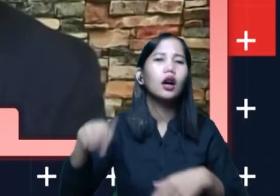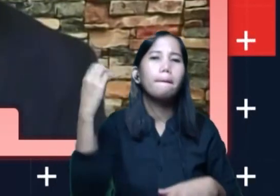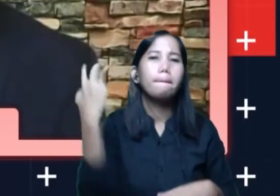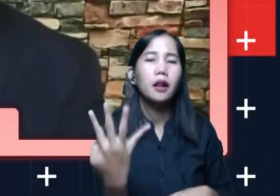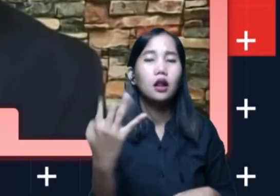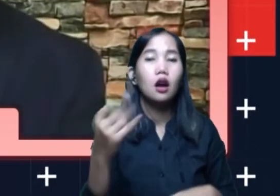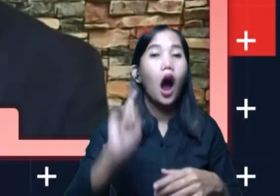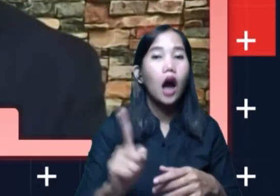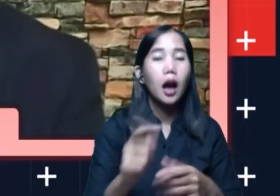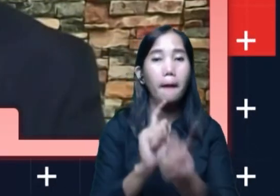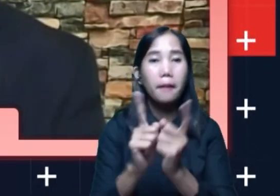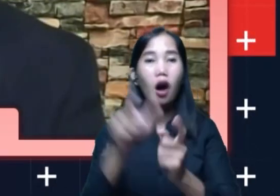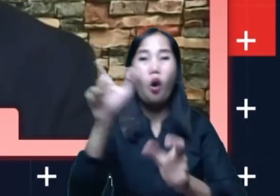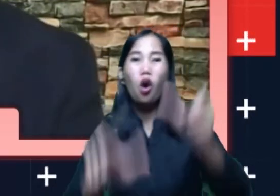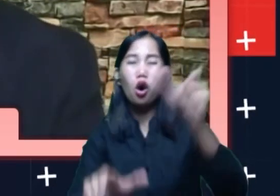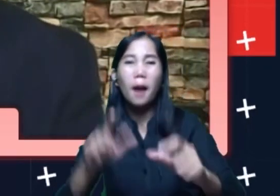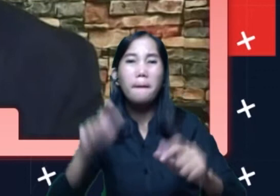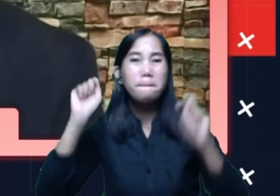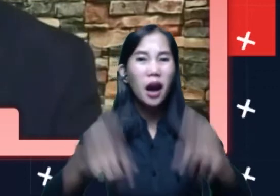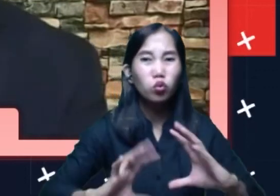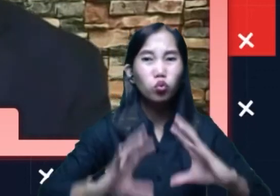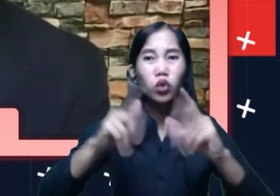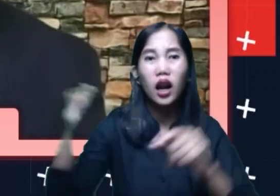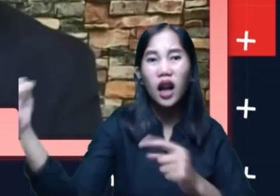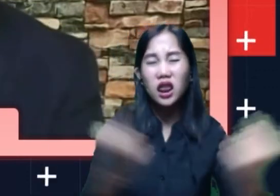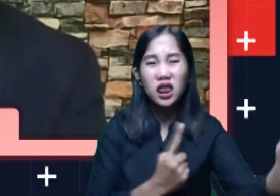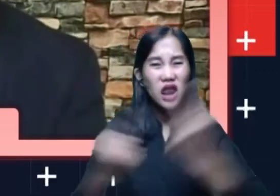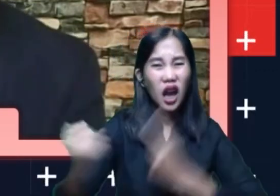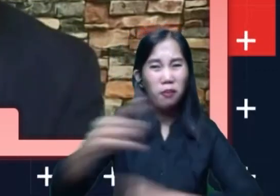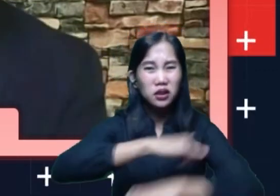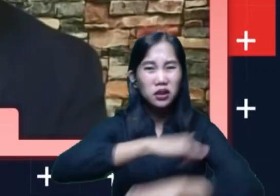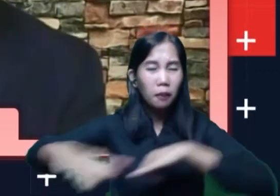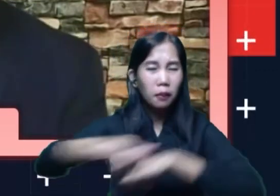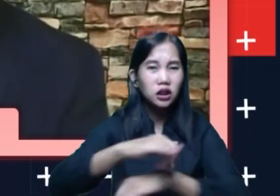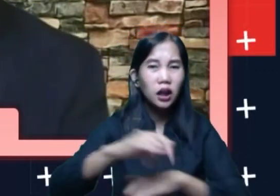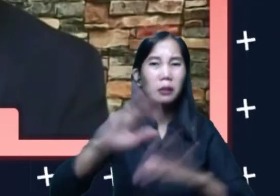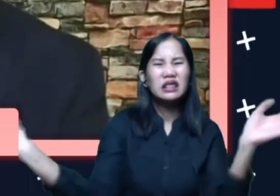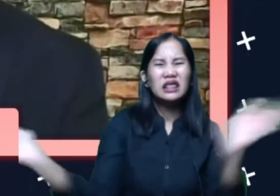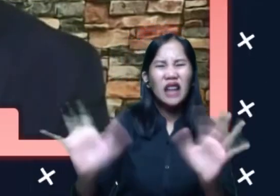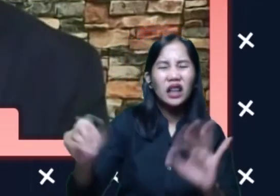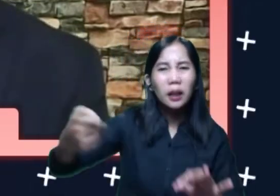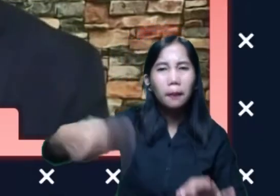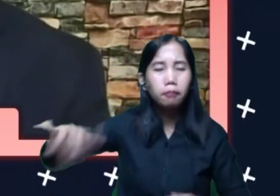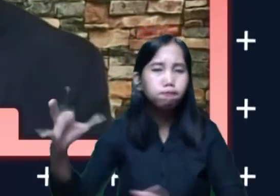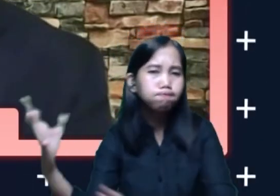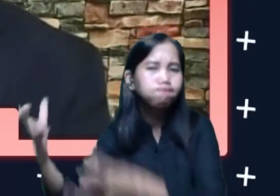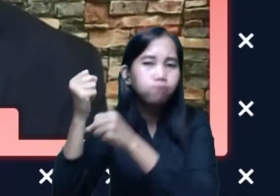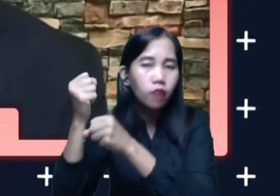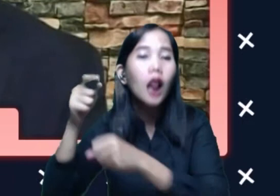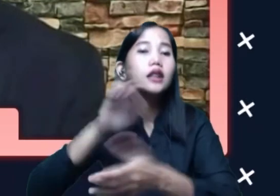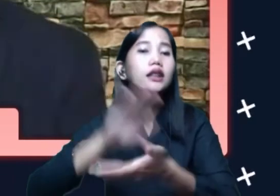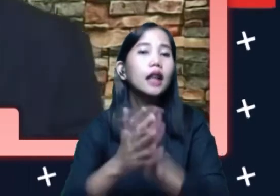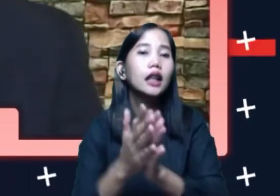sekitarnya. Lalu kemudian Korintus, ada Akaya, jemaat-jemaat yang berbeda. Kenapa? Untuk membantu mereka yang ada